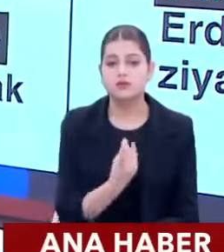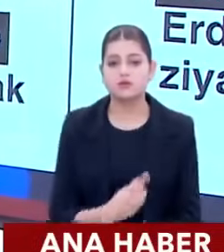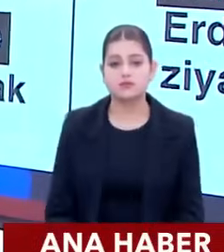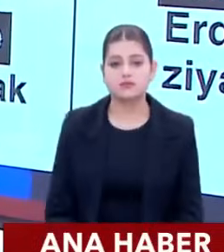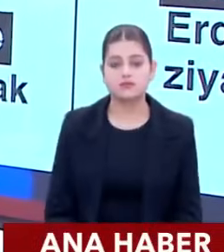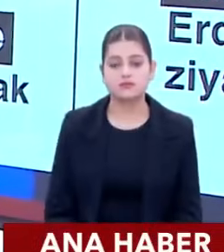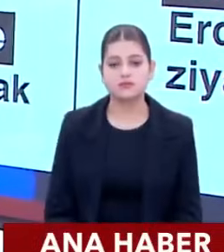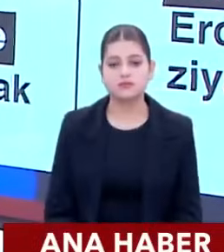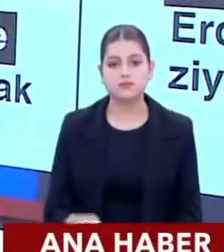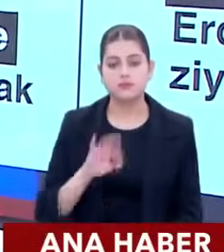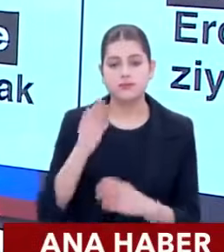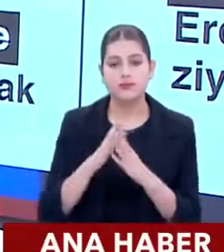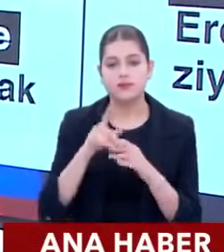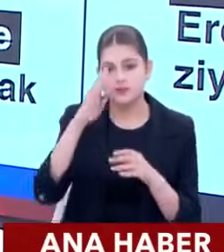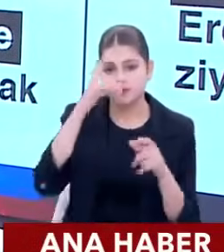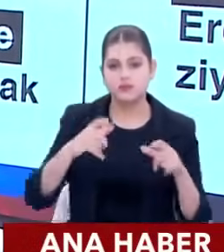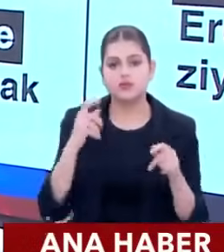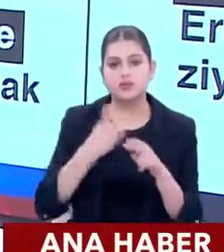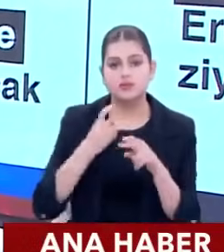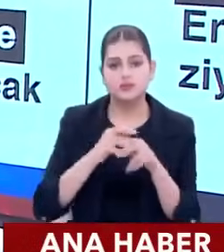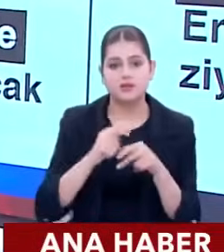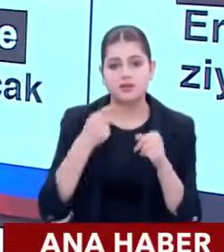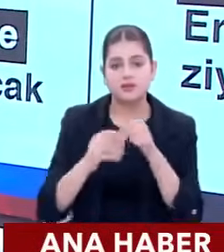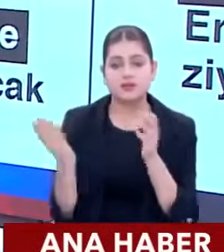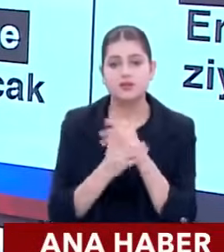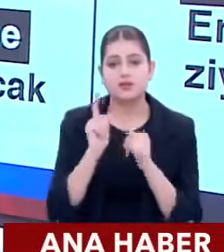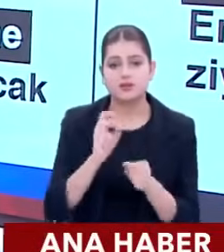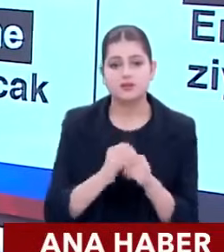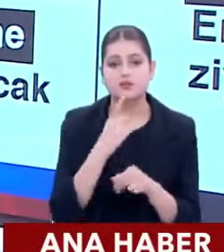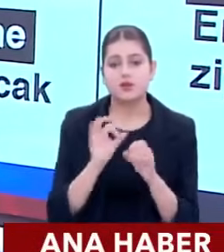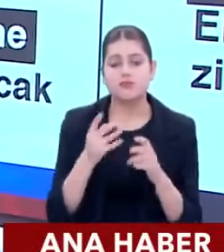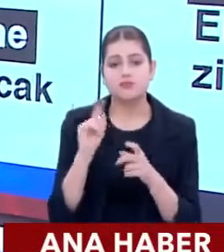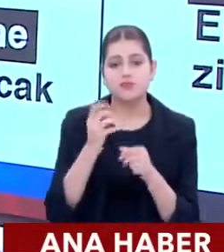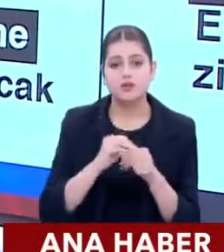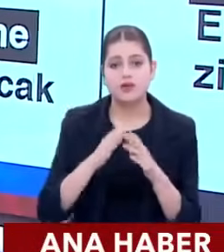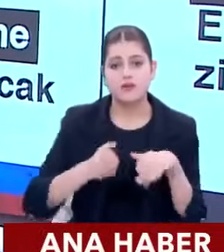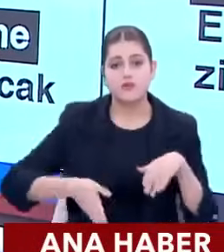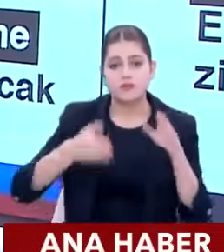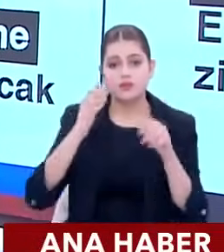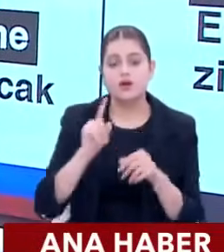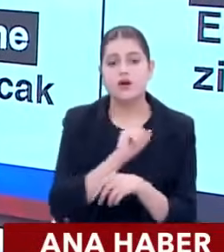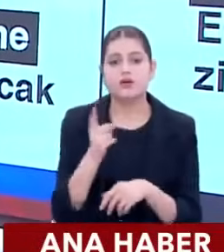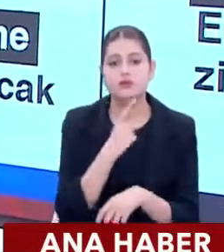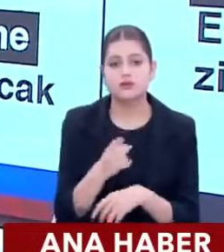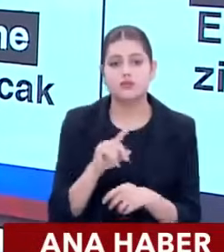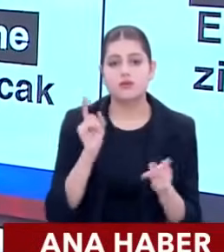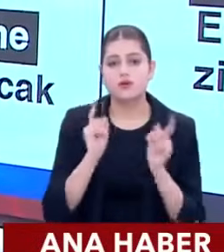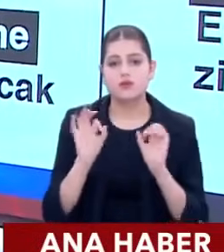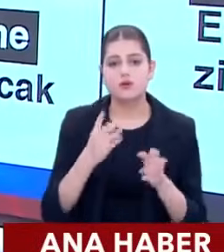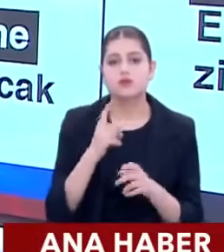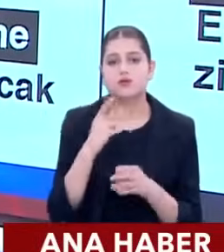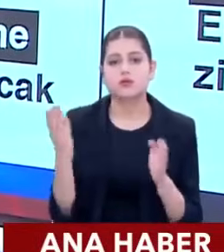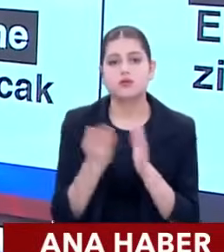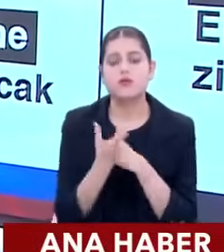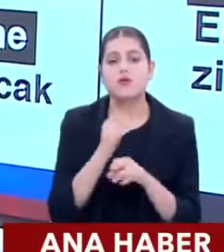yani şu kentsel dönüşümde riskleri yapılar var ya hani yıkılması lazım ama bir tanesi apartmandan biri itiraz ediyor mahkemeye veriyor bir anda